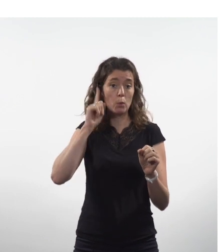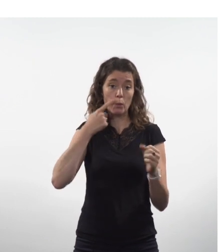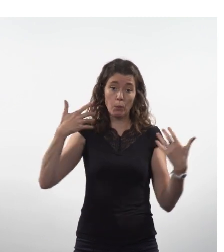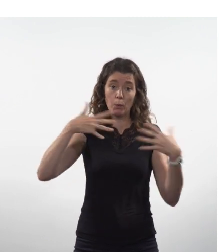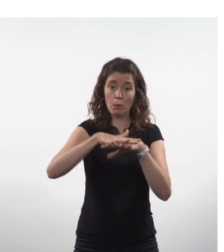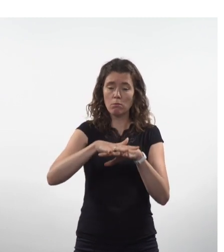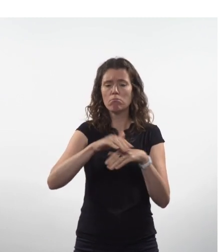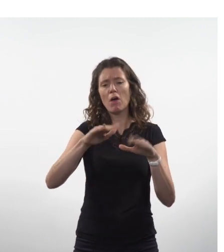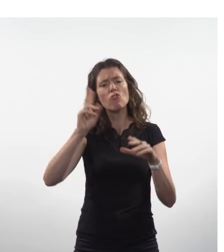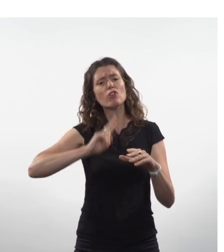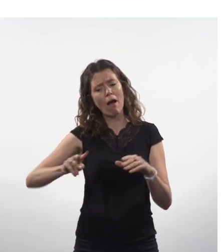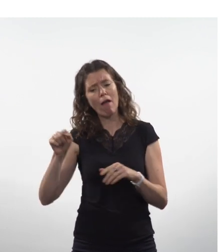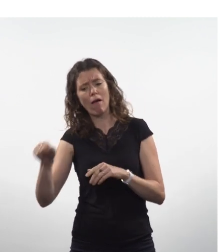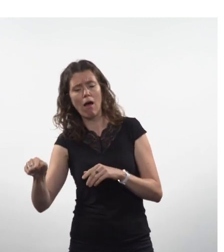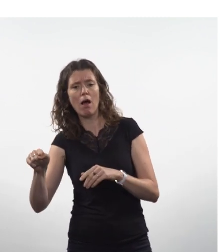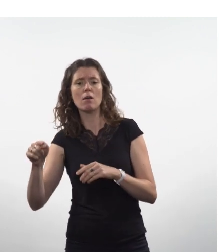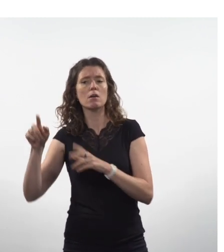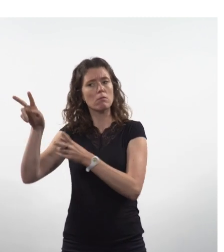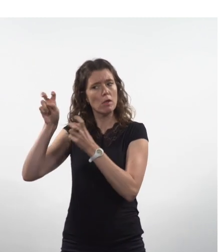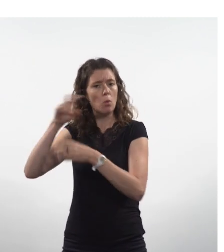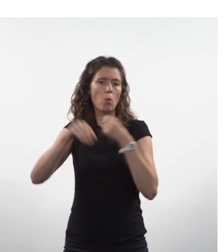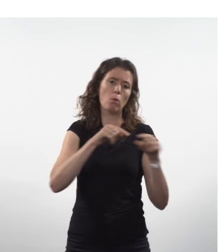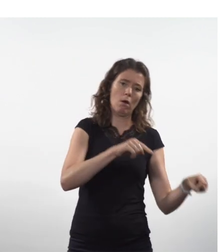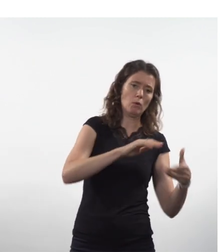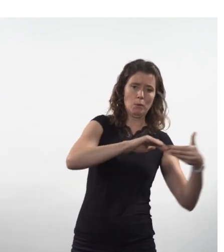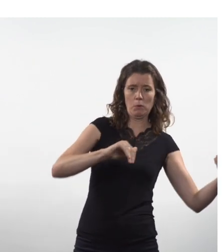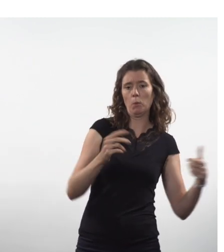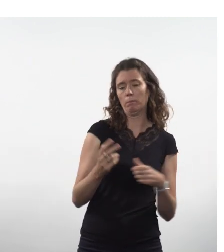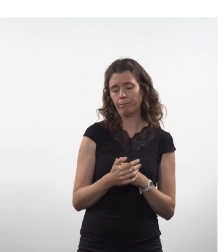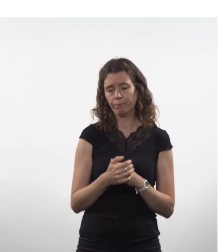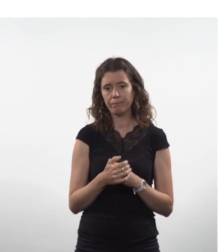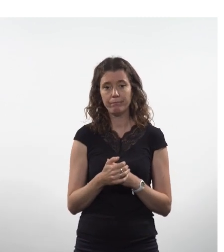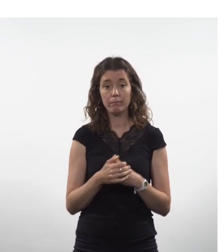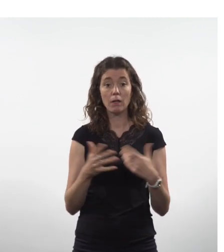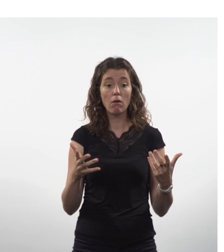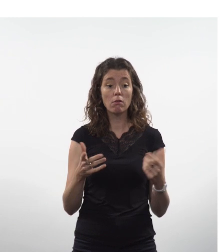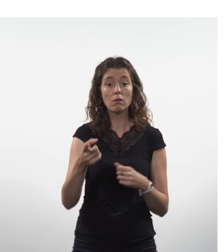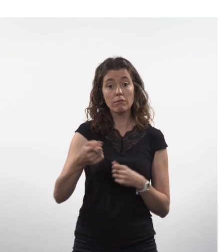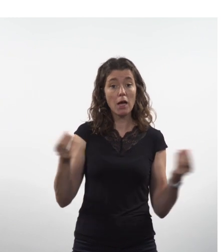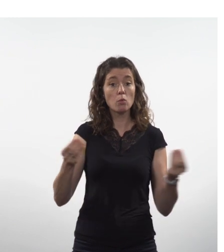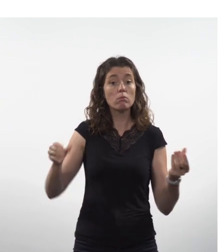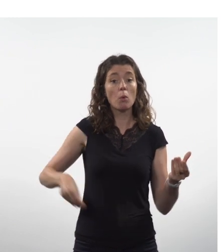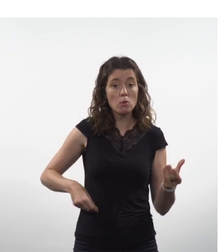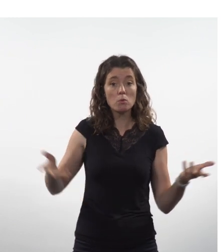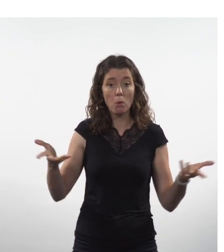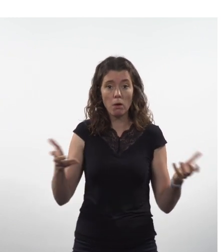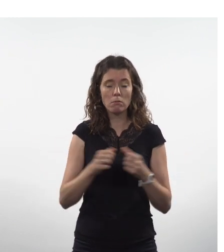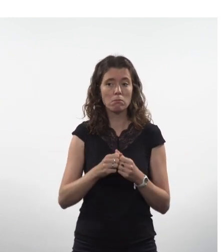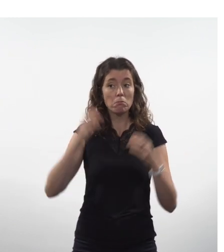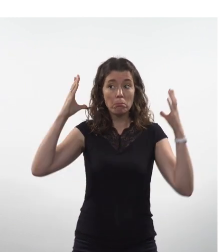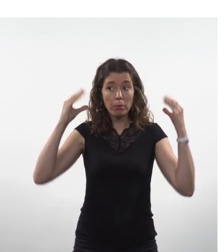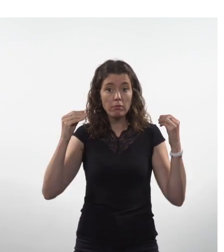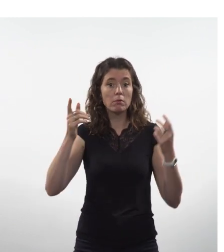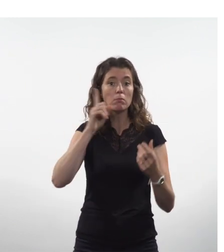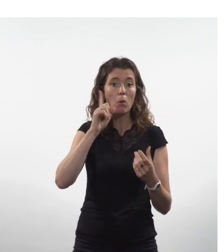mais en général, c'est soit surdité de transmission ou de perception. Alors, les causes possibles d'une perte auditive